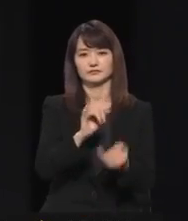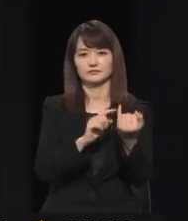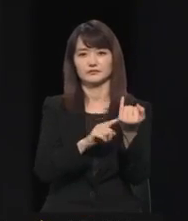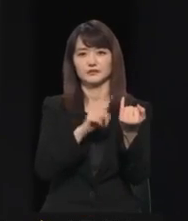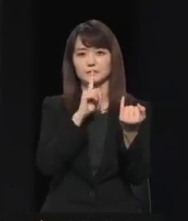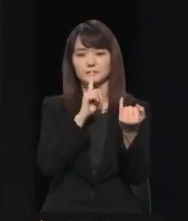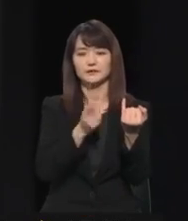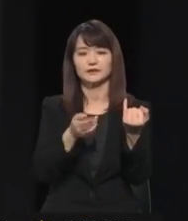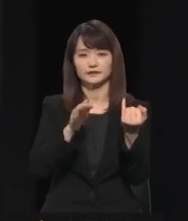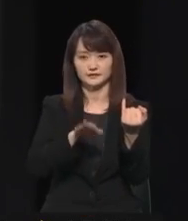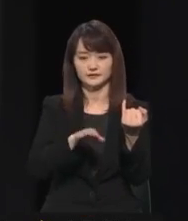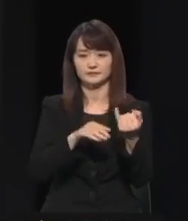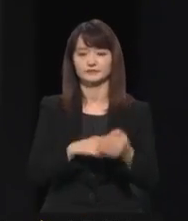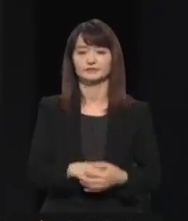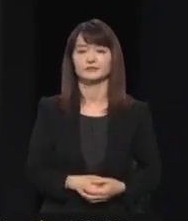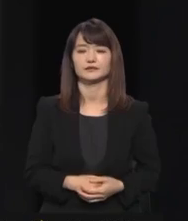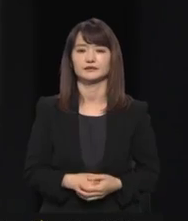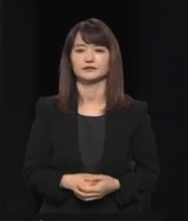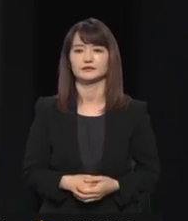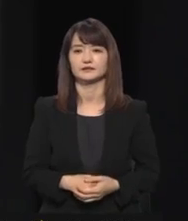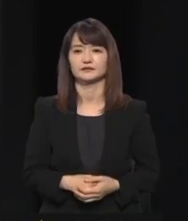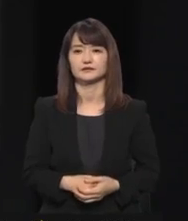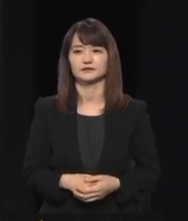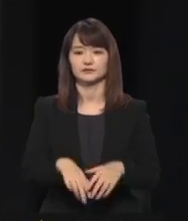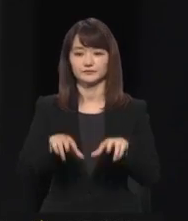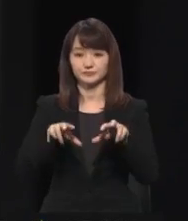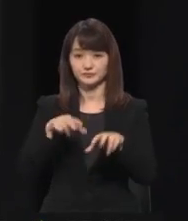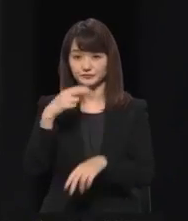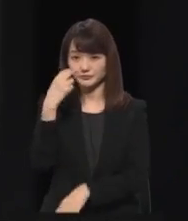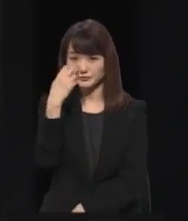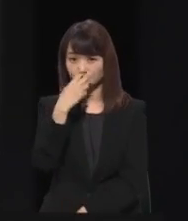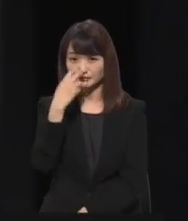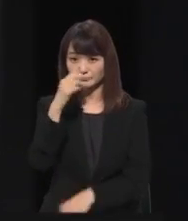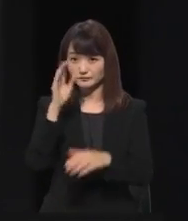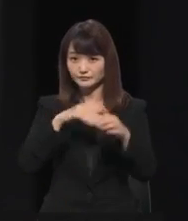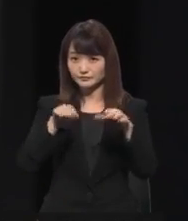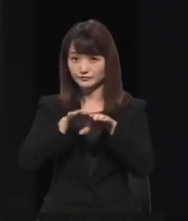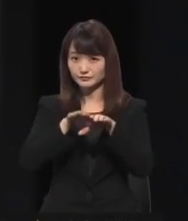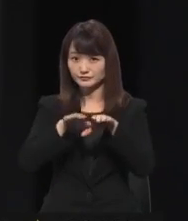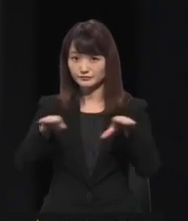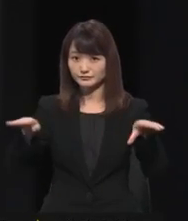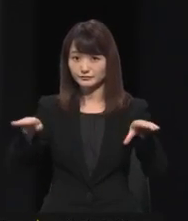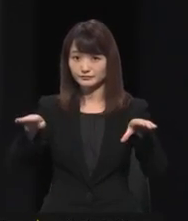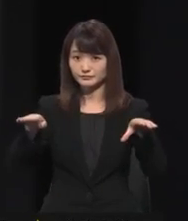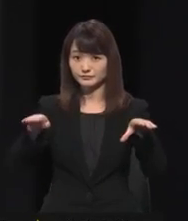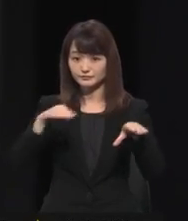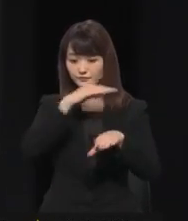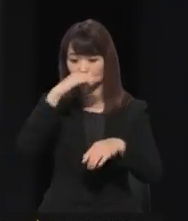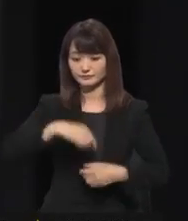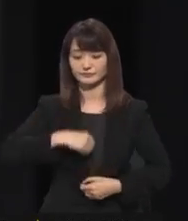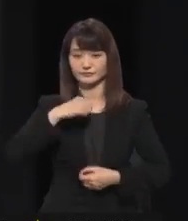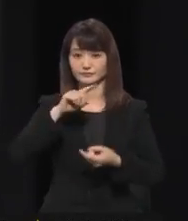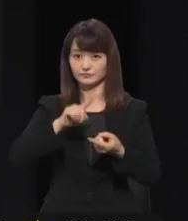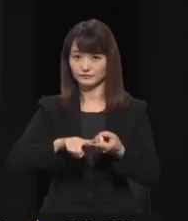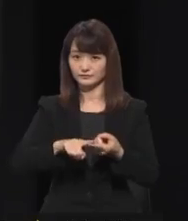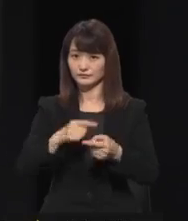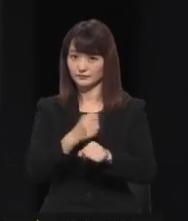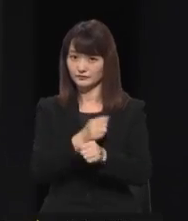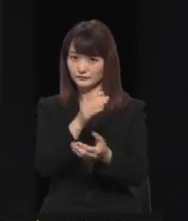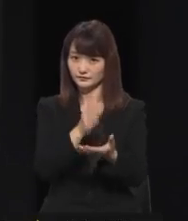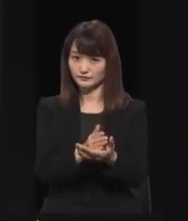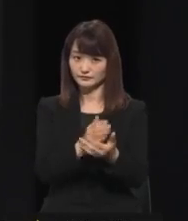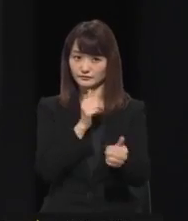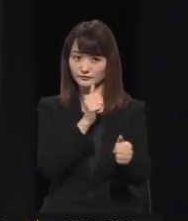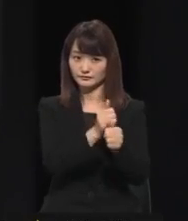이런 것들을 보면서 과연 이 수사가 공평하게 공정하게 정의롭게 진행 될 것이냐 승자와